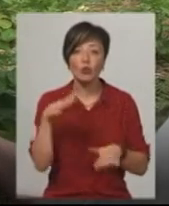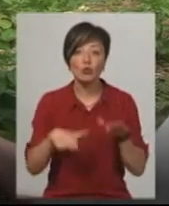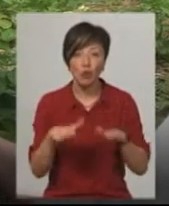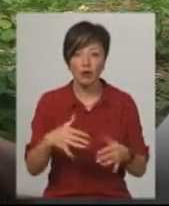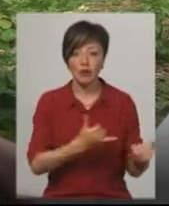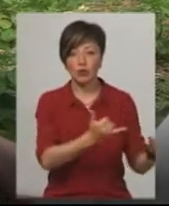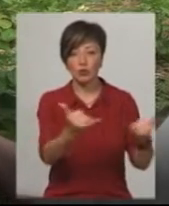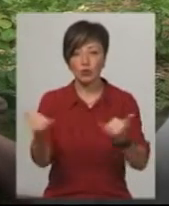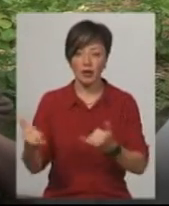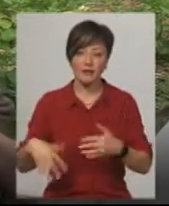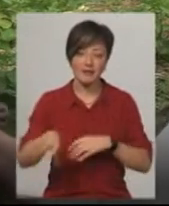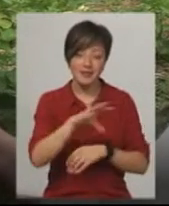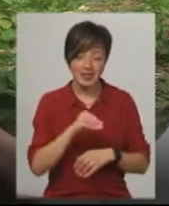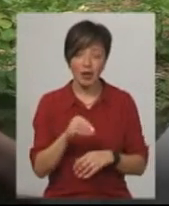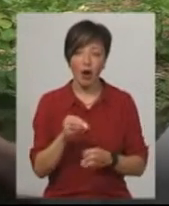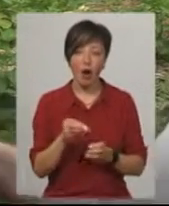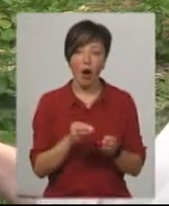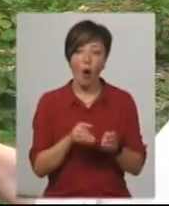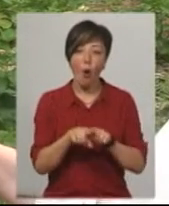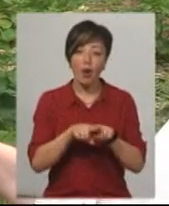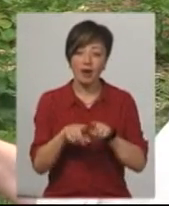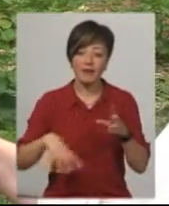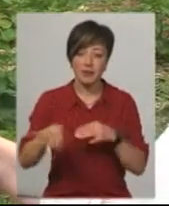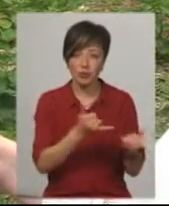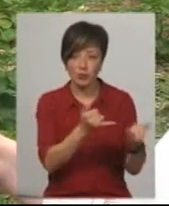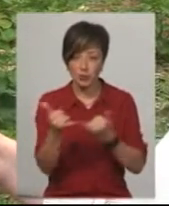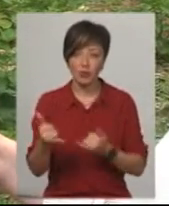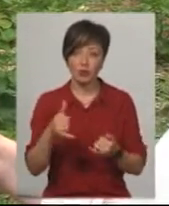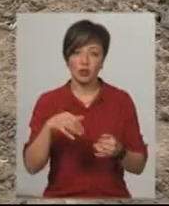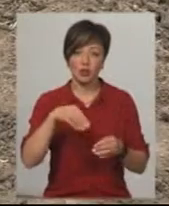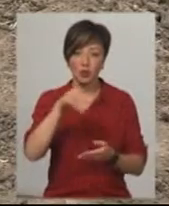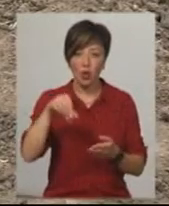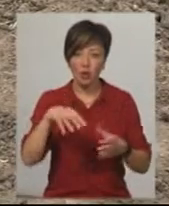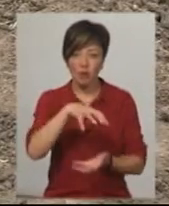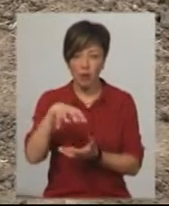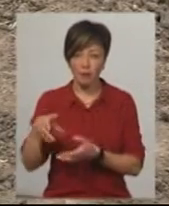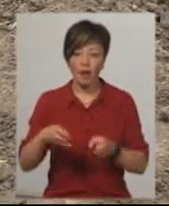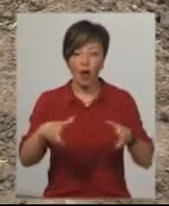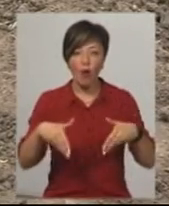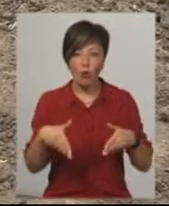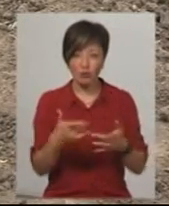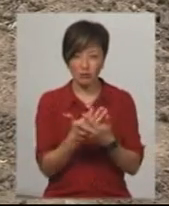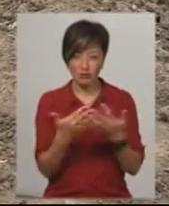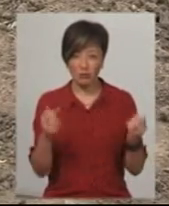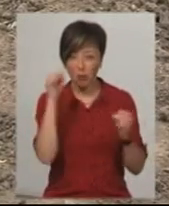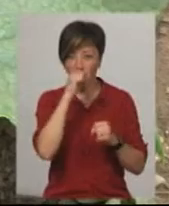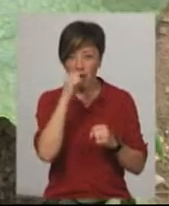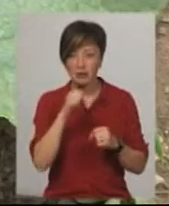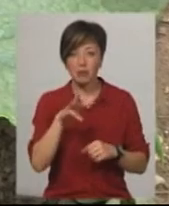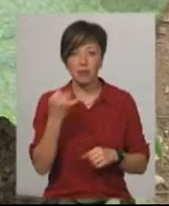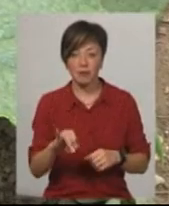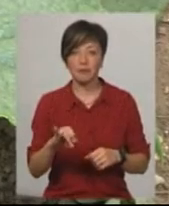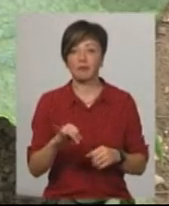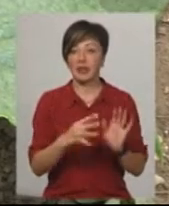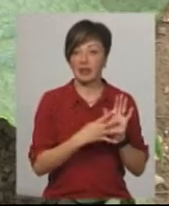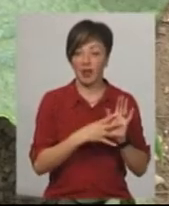всіх угощала, от, огірки теж всіх угощала, солили, все. Городина померзла в травні, каже Наталія Тернопольська.